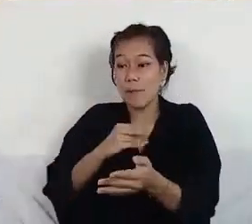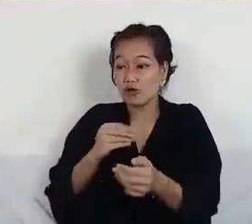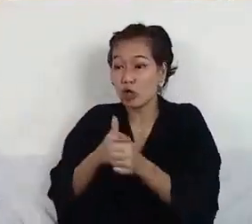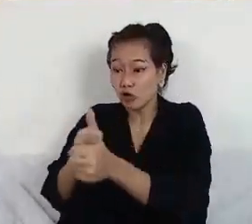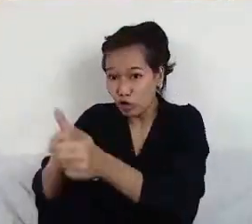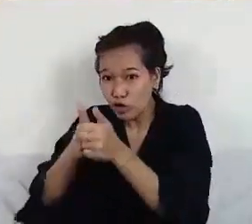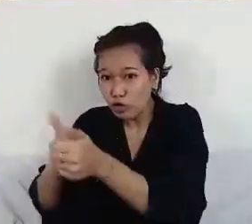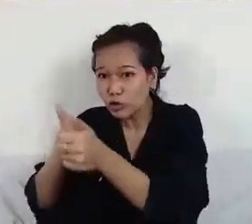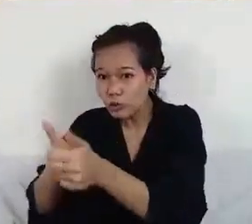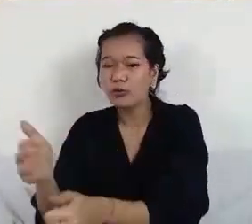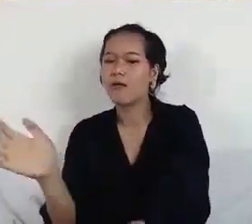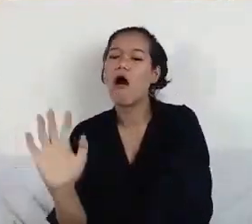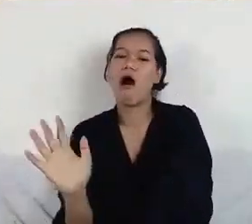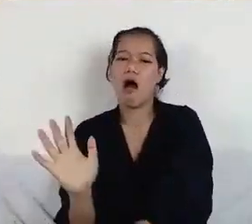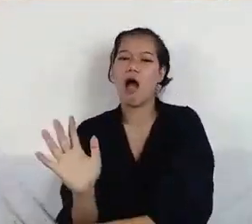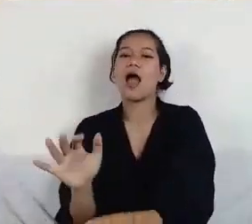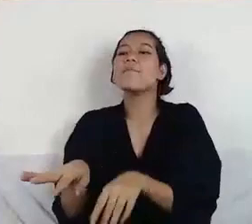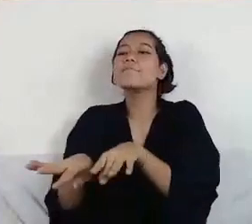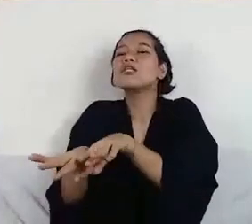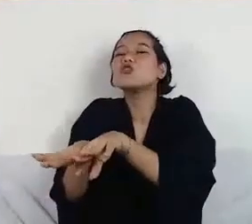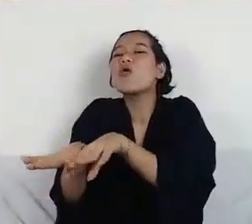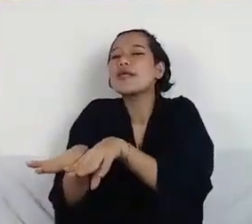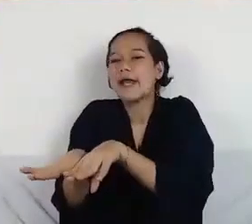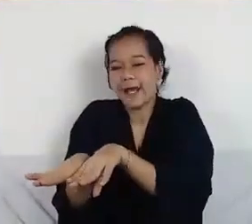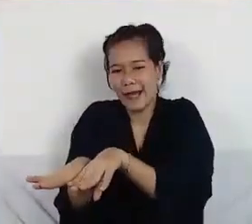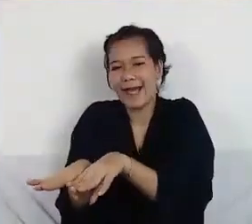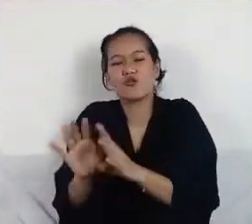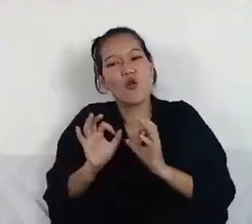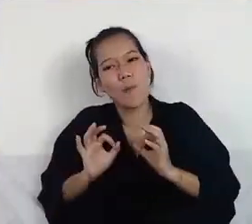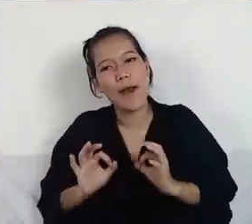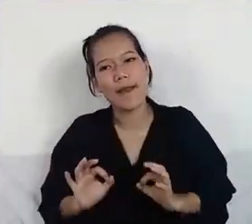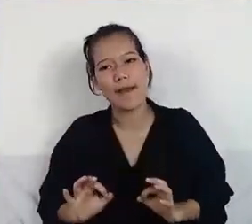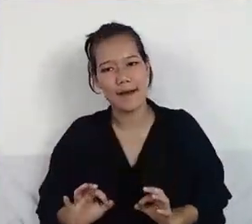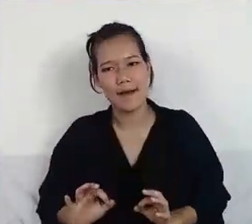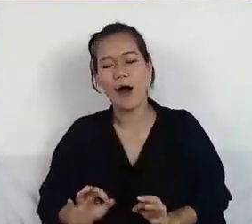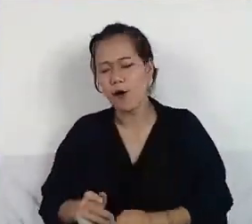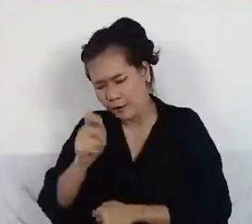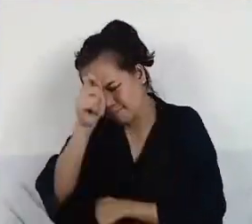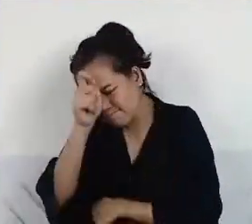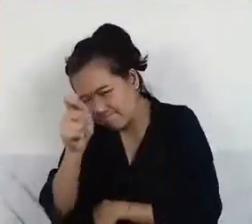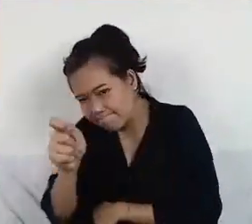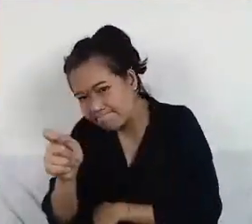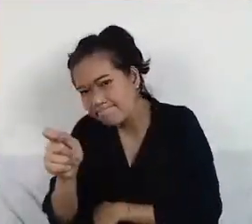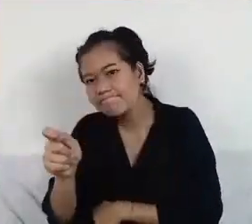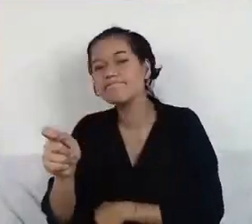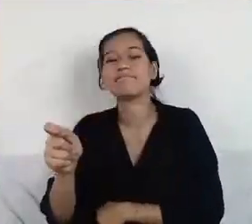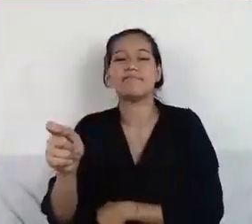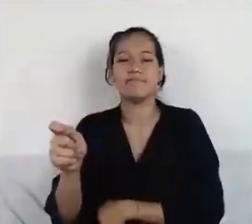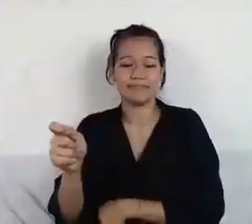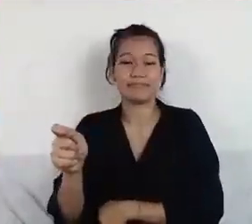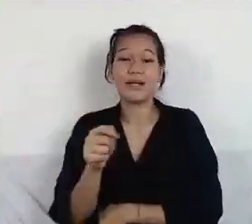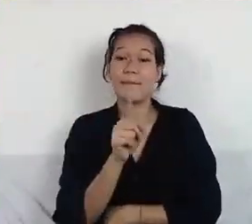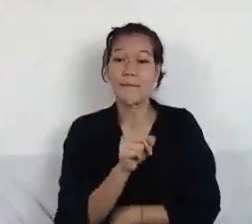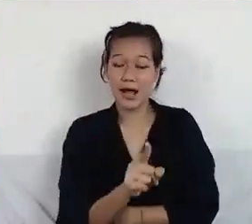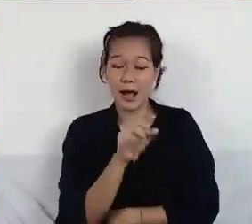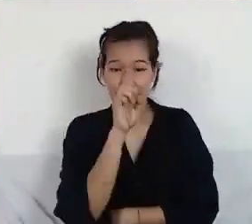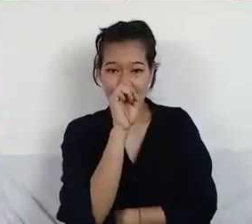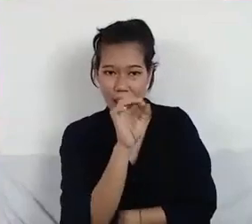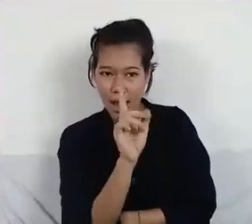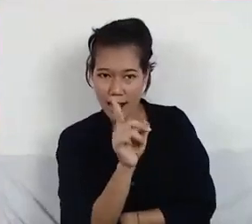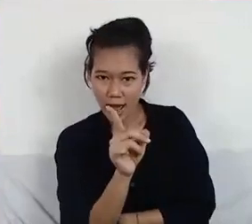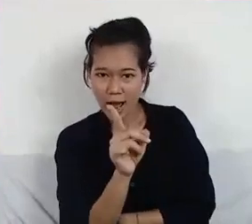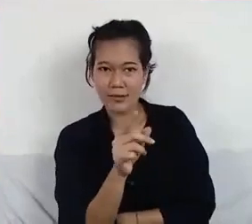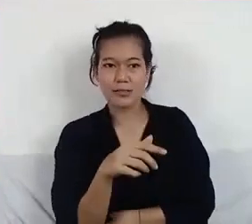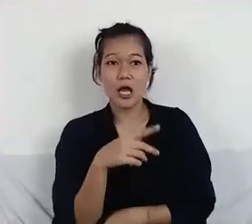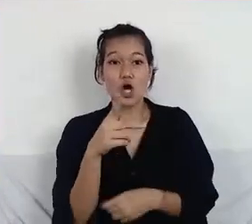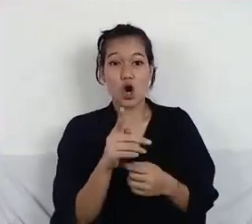maksudnya. Ya. Dijunjung tinggi, saudaraku. Ya. Makanya dikatakan, kalau ada kamu